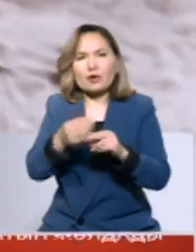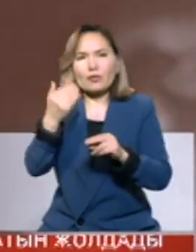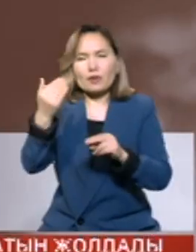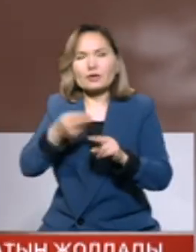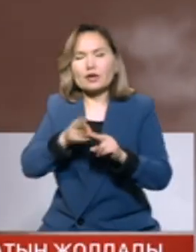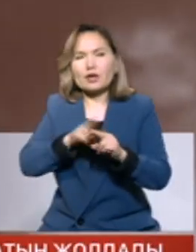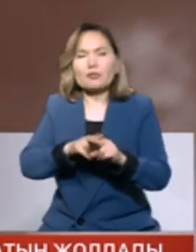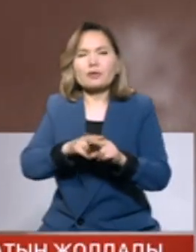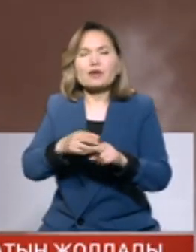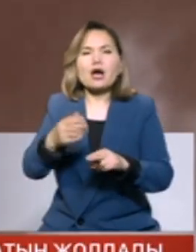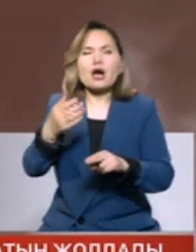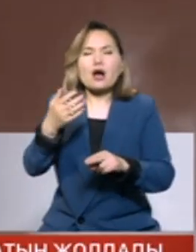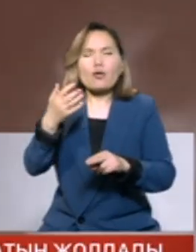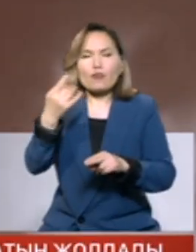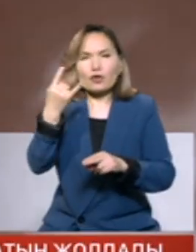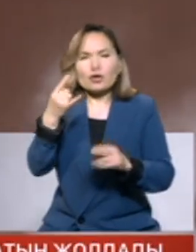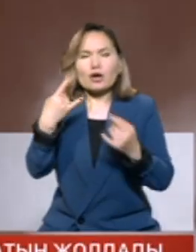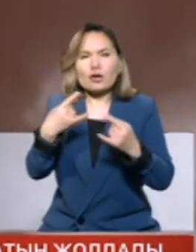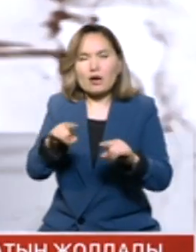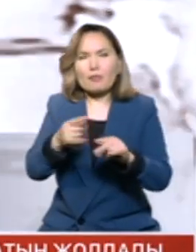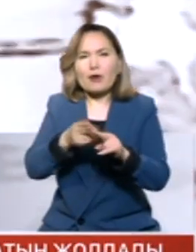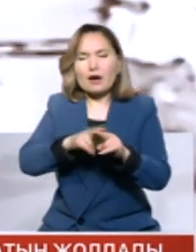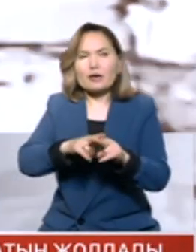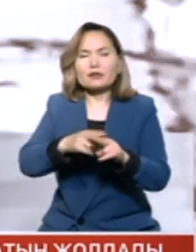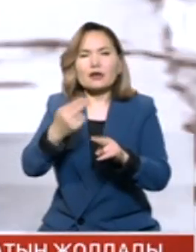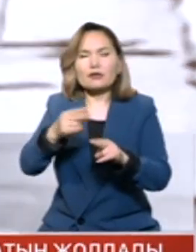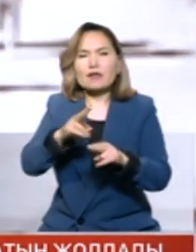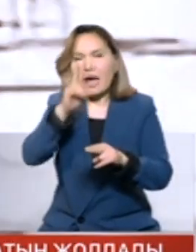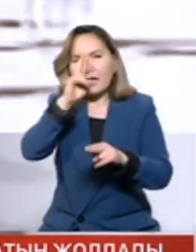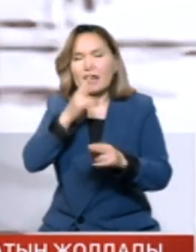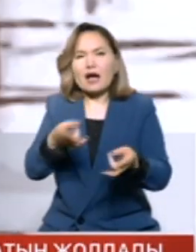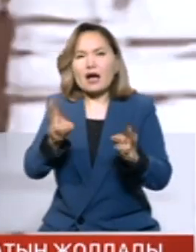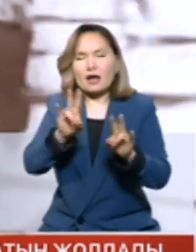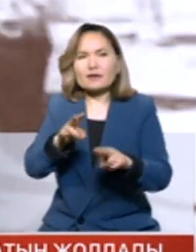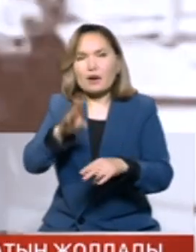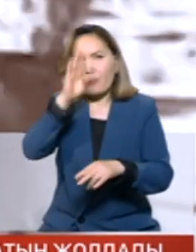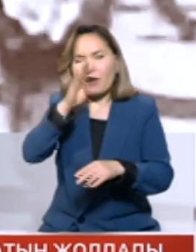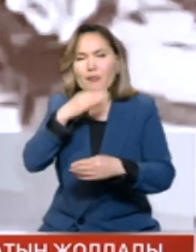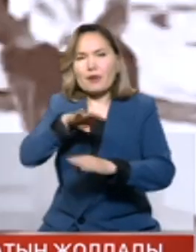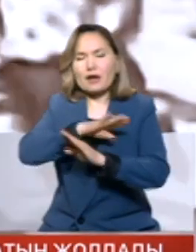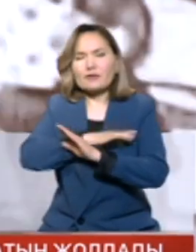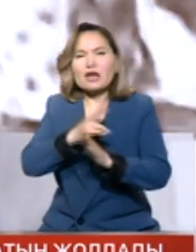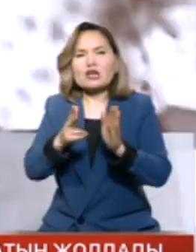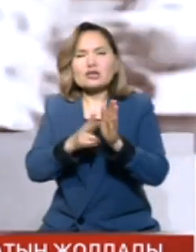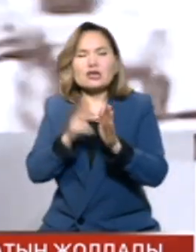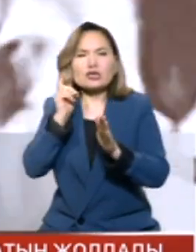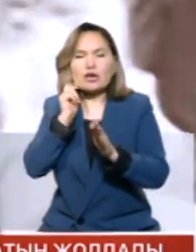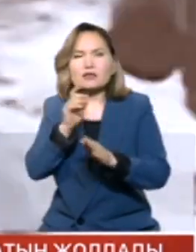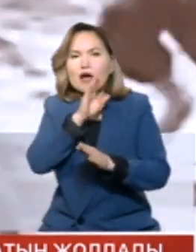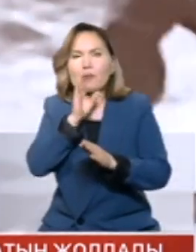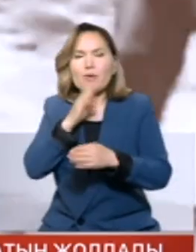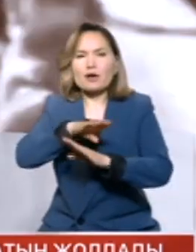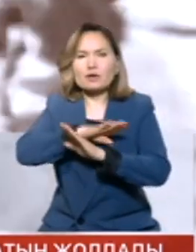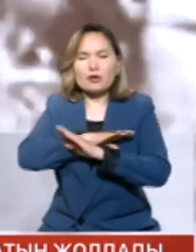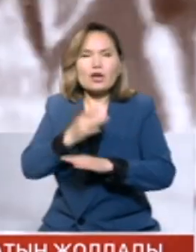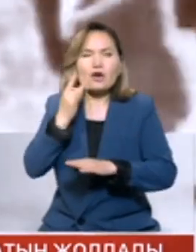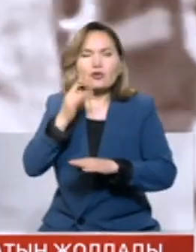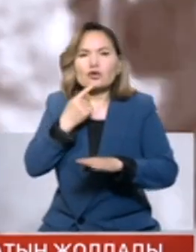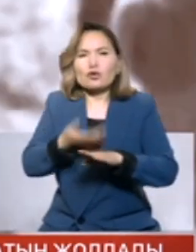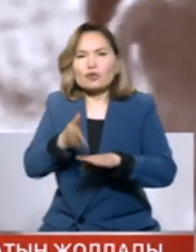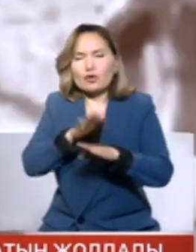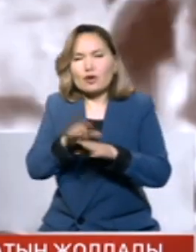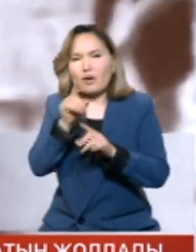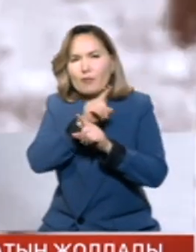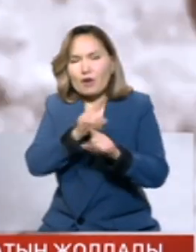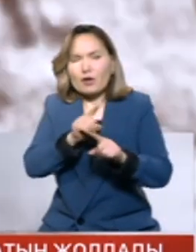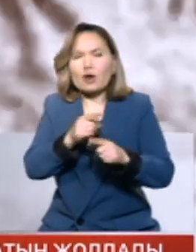бұйырмапты. Дүниеге келуіне 2 ай қалғанда әкесі өмірден өтті. 8 жасында анасы көз жұмды. Тарда кезіне тағдырдың тауқыметін